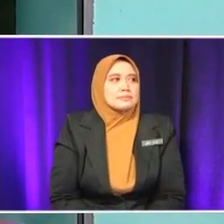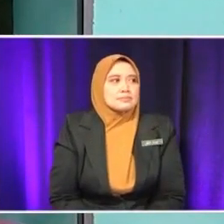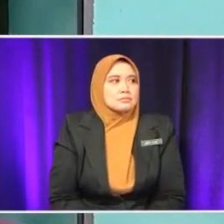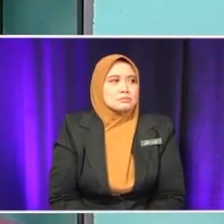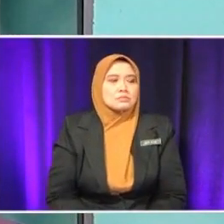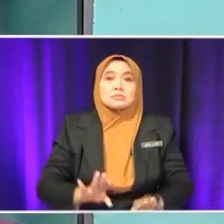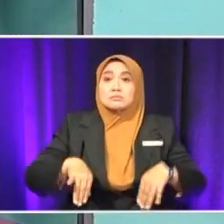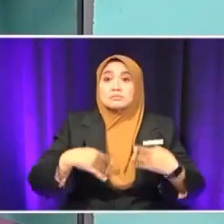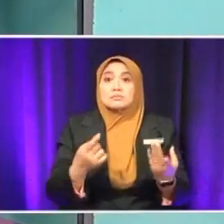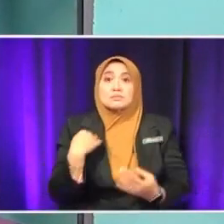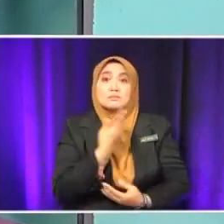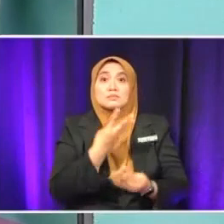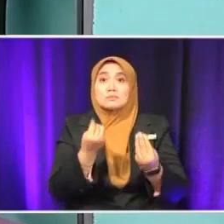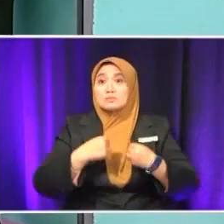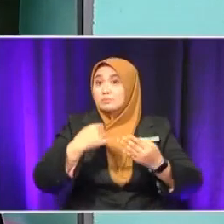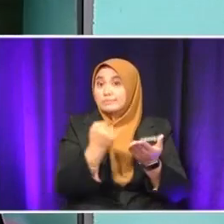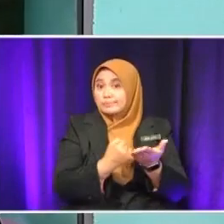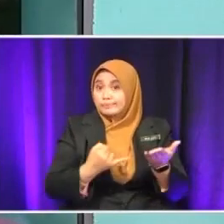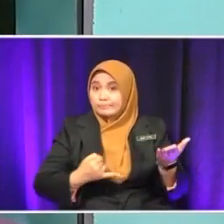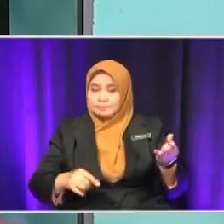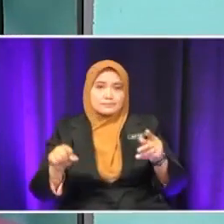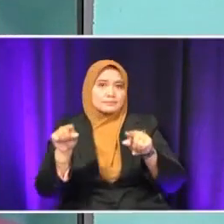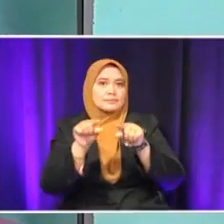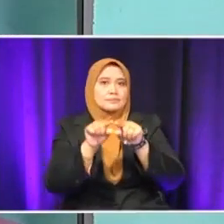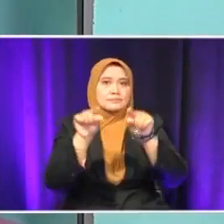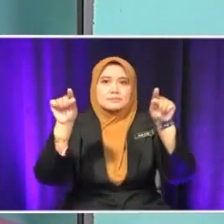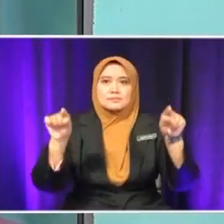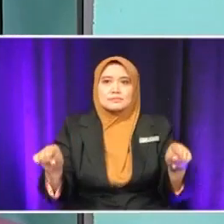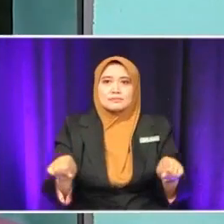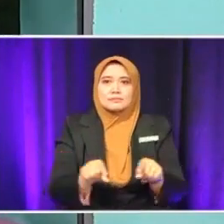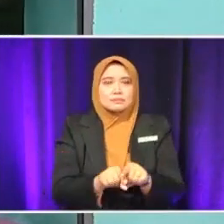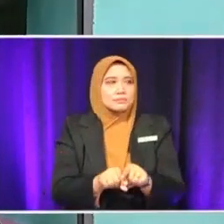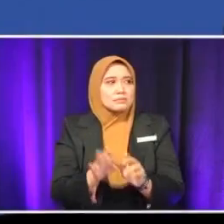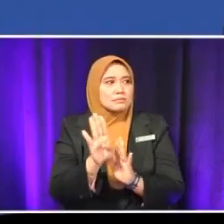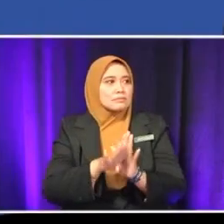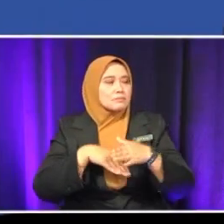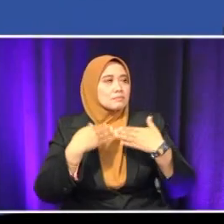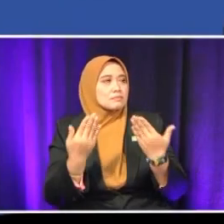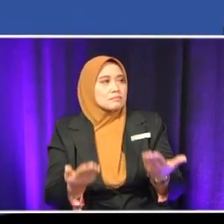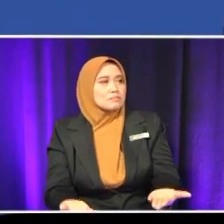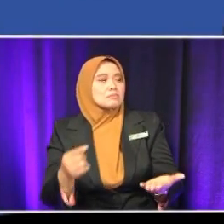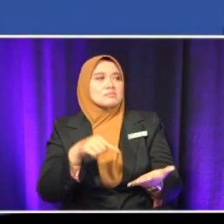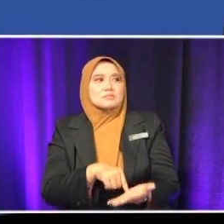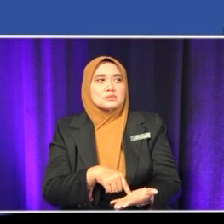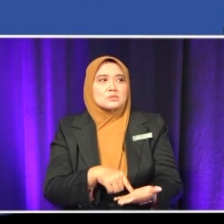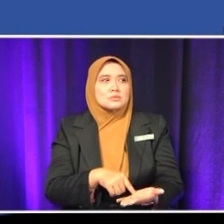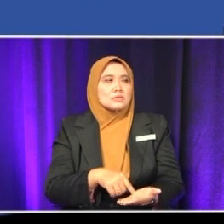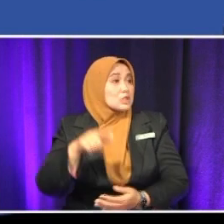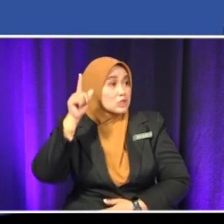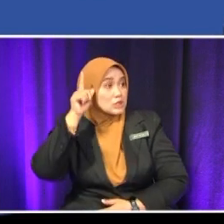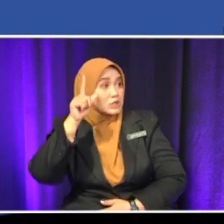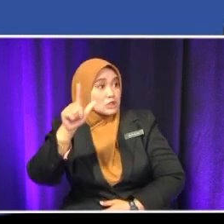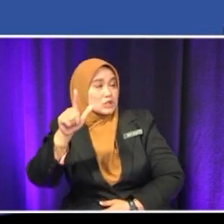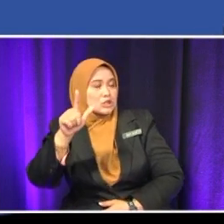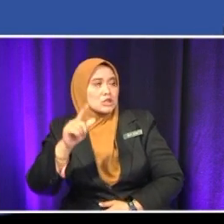Macam mana kita nak lukis graf berpemberat berdasarkan maklumat yang diberikan? Baik. Cikgu ada dua jadual kat sini. Ya.